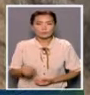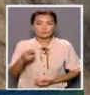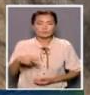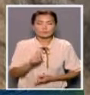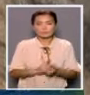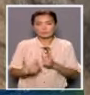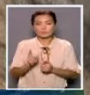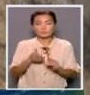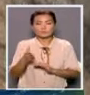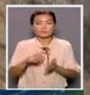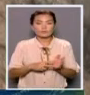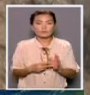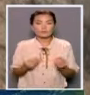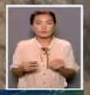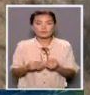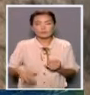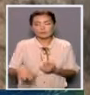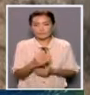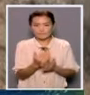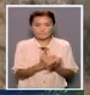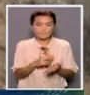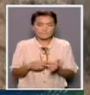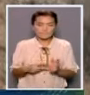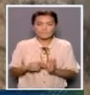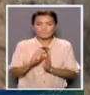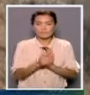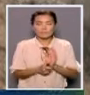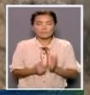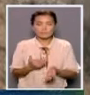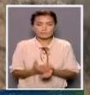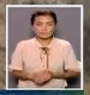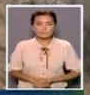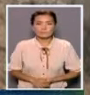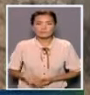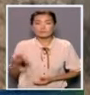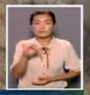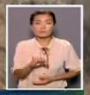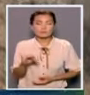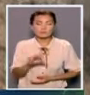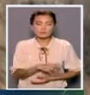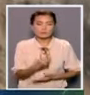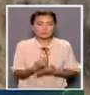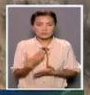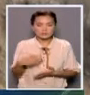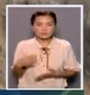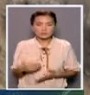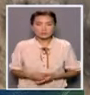жаңғыру, болашаққа бағдар және ұлы даланың 7 қыры бағдарламалық мақалаларында тарихтан сыр шертетін